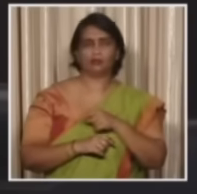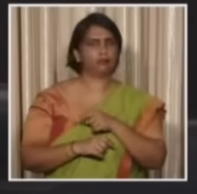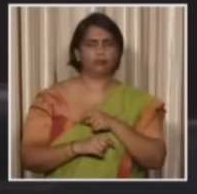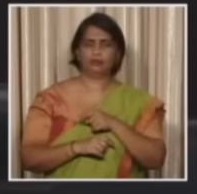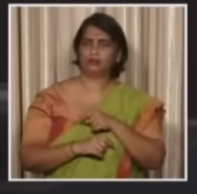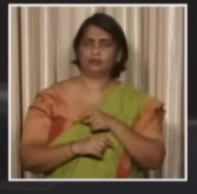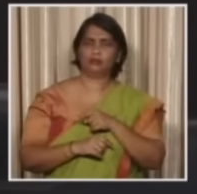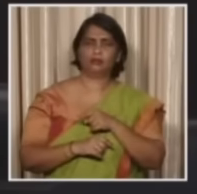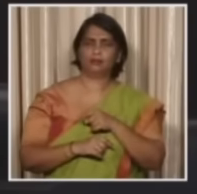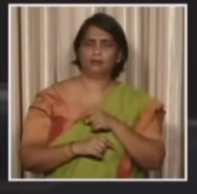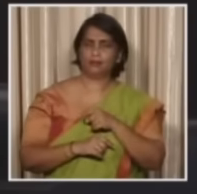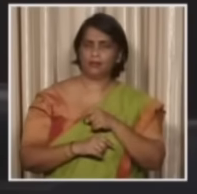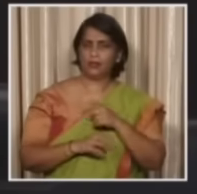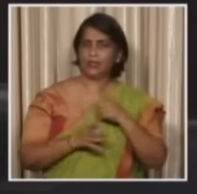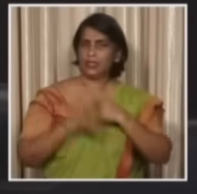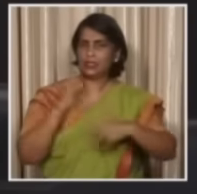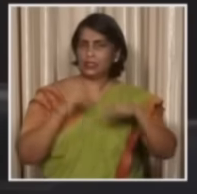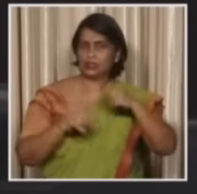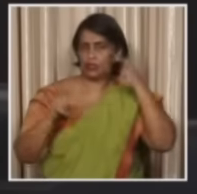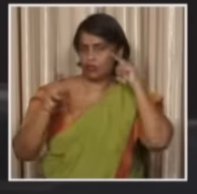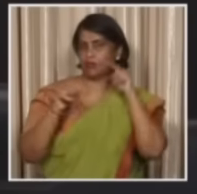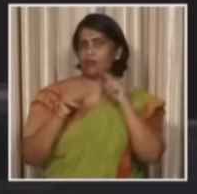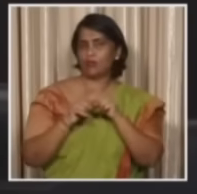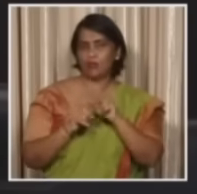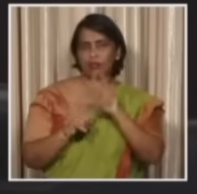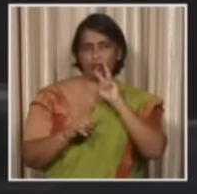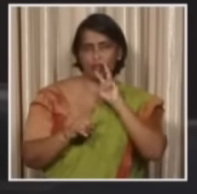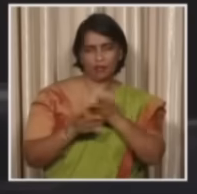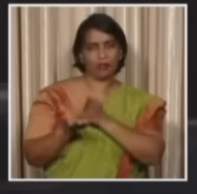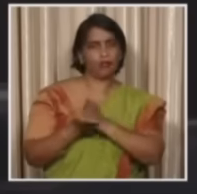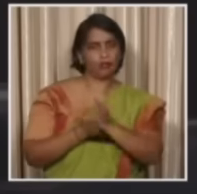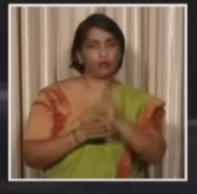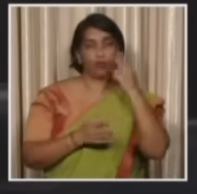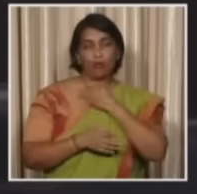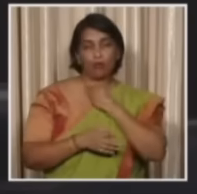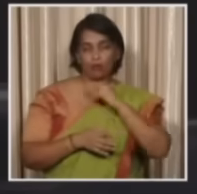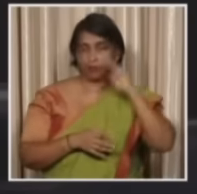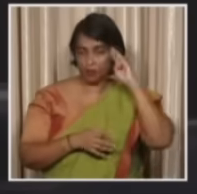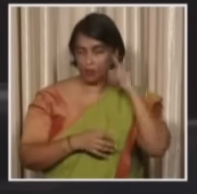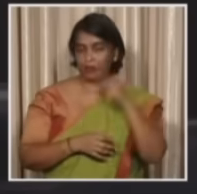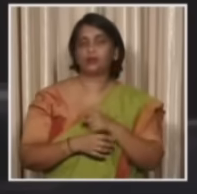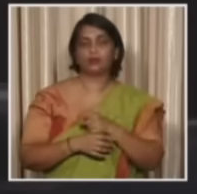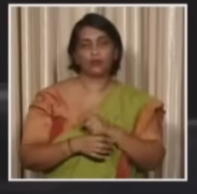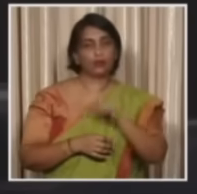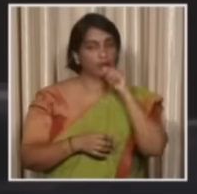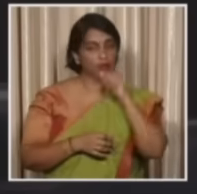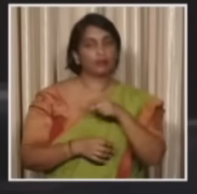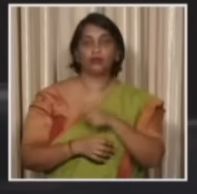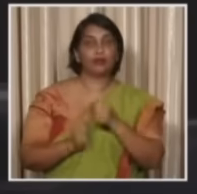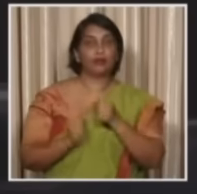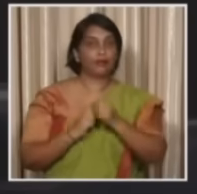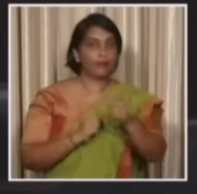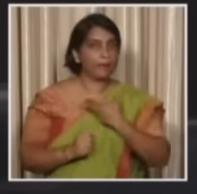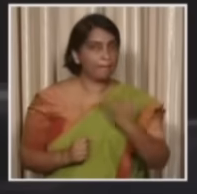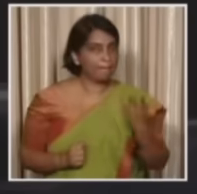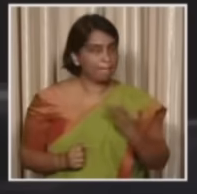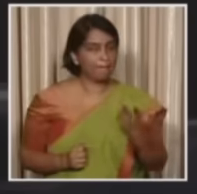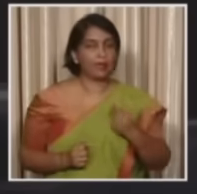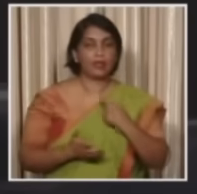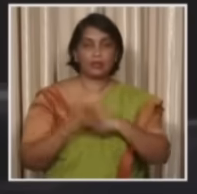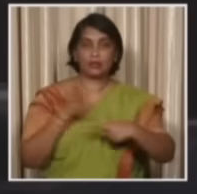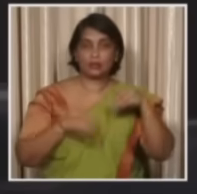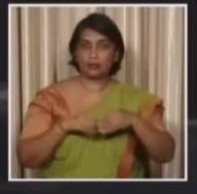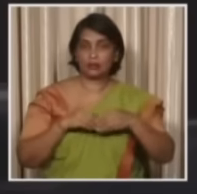ගත්තොත් මේ ඡන්ද ඉලක්ක කරලා රවට්ටන්න දීපු බොරු පොරොන්දුවක්. ඇත්තටම ගත්තොත් එහෙම කරන්නත් බෑ. ඡන්ද